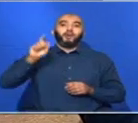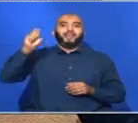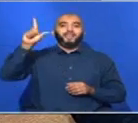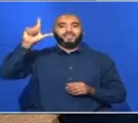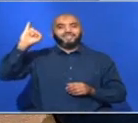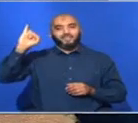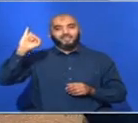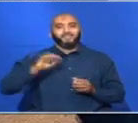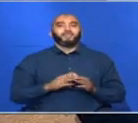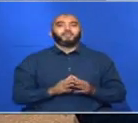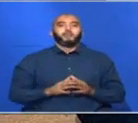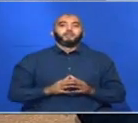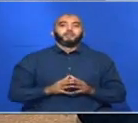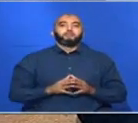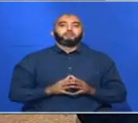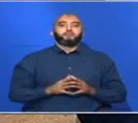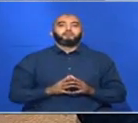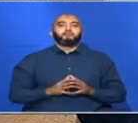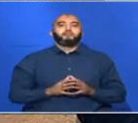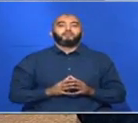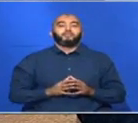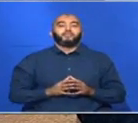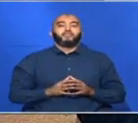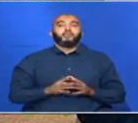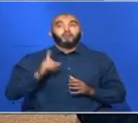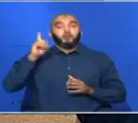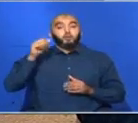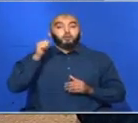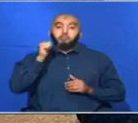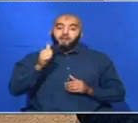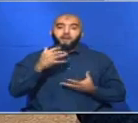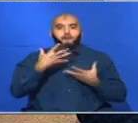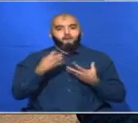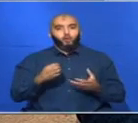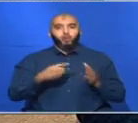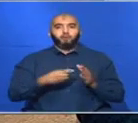او الاخ علي جزاكم الله خيرا على حرصكم على